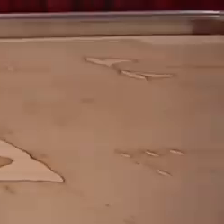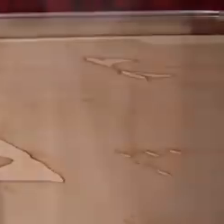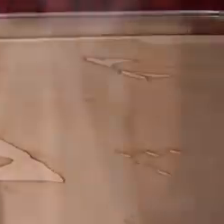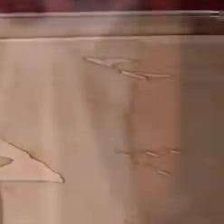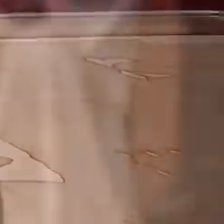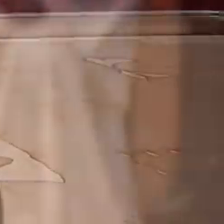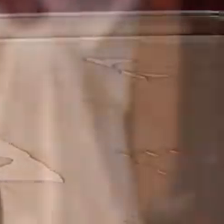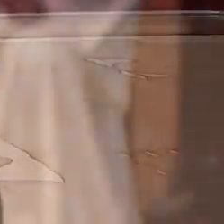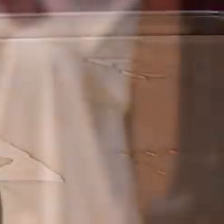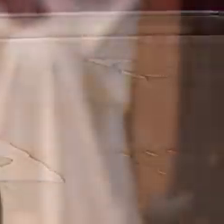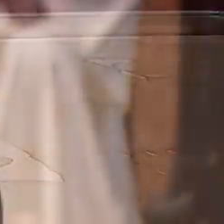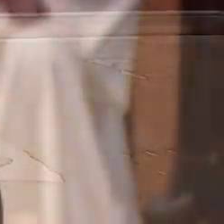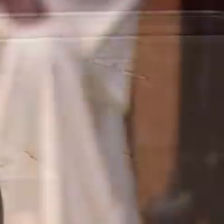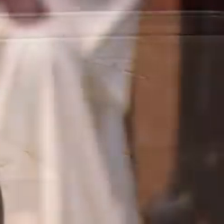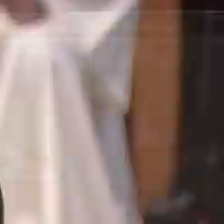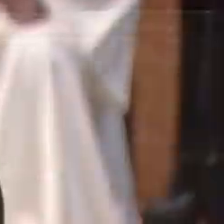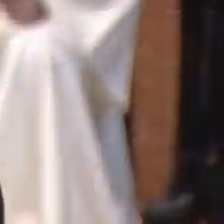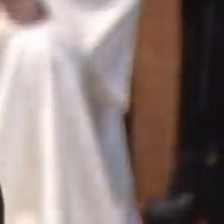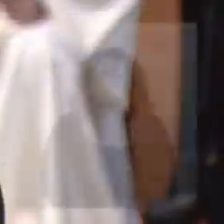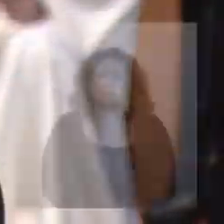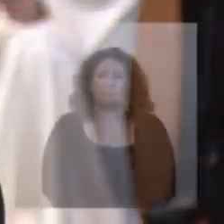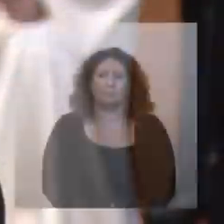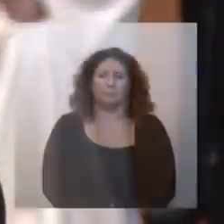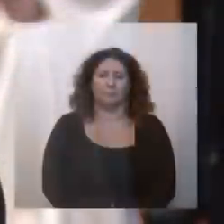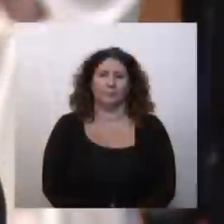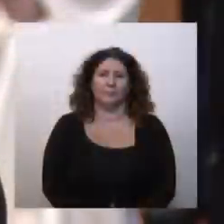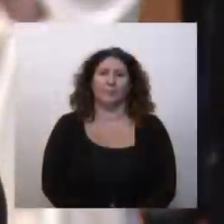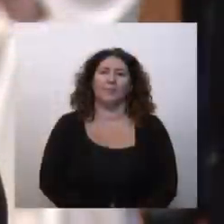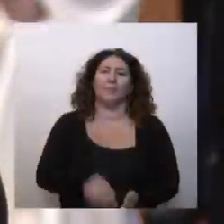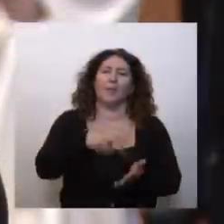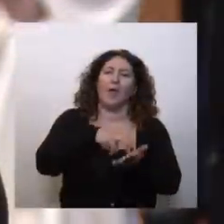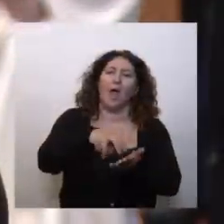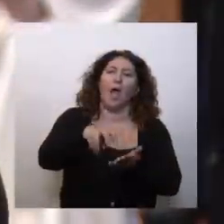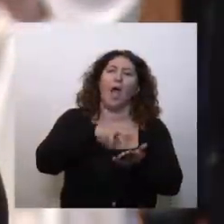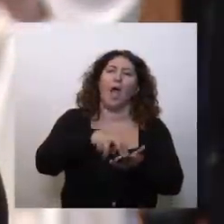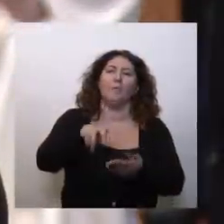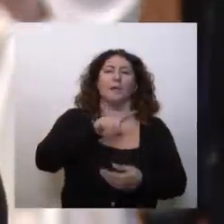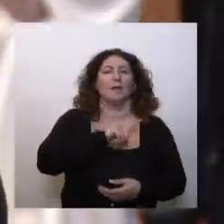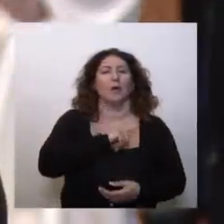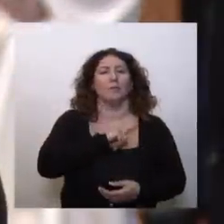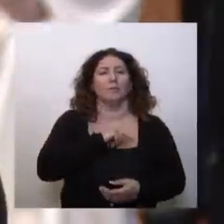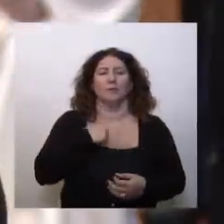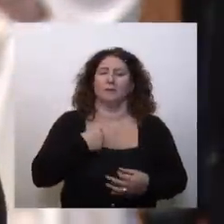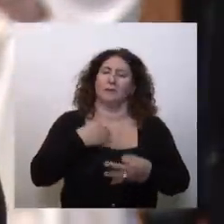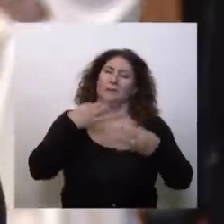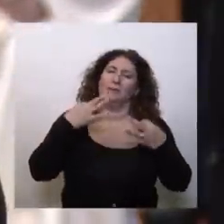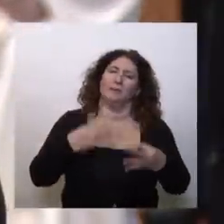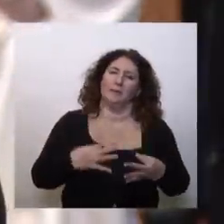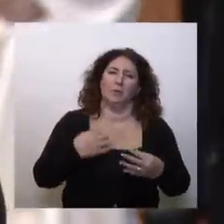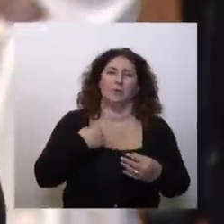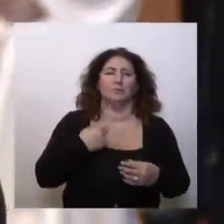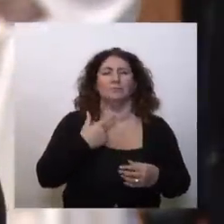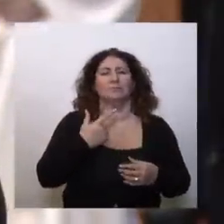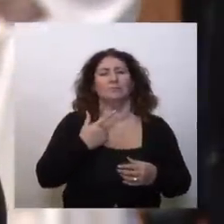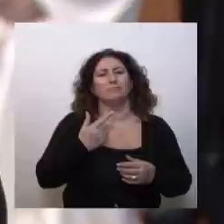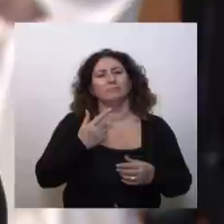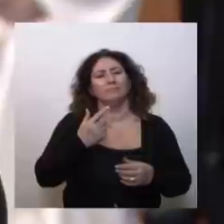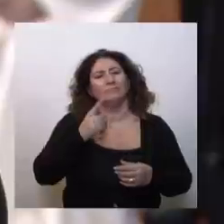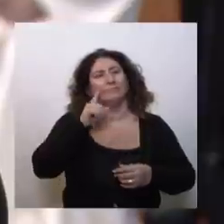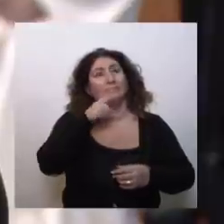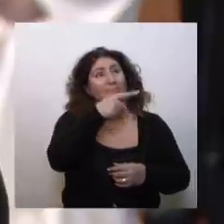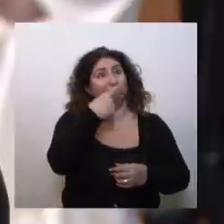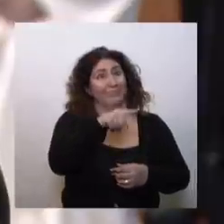sarò sicura nel mio cammino, perché ho ricercato i tuoi voleri. Davanti ai re